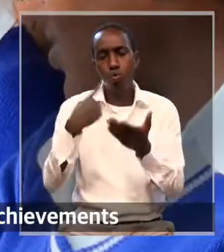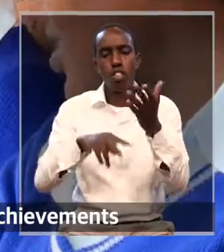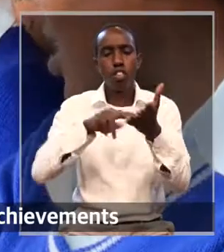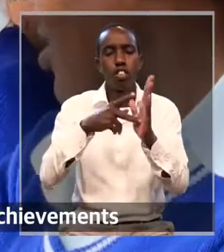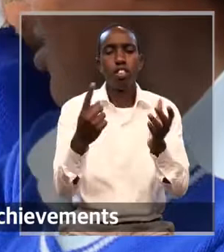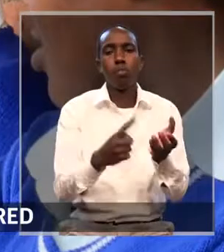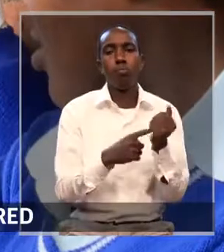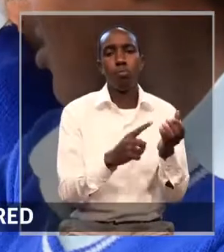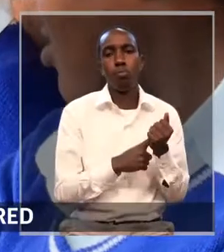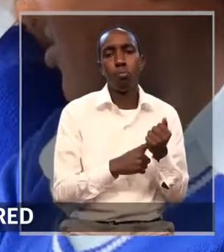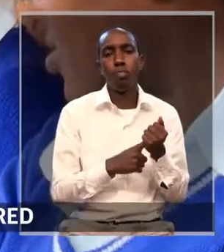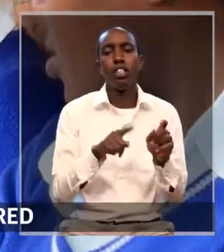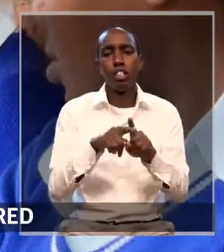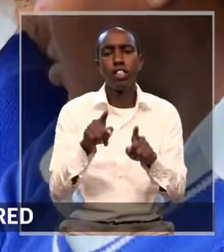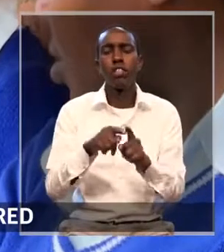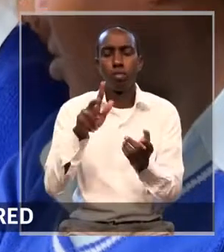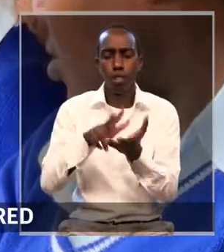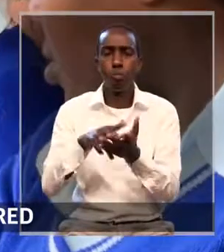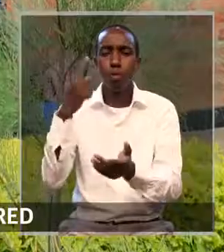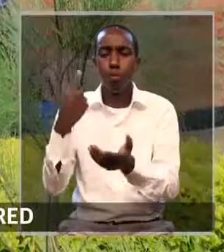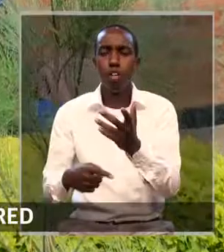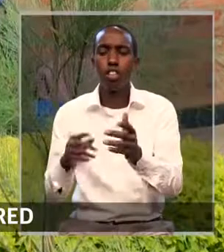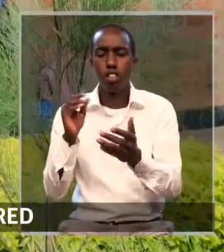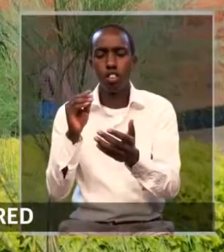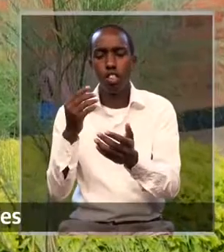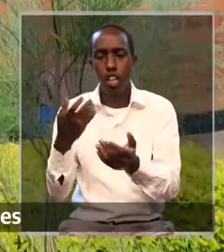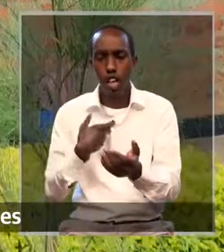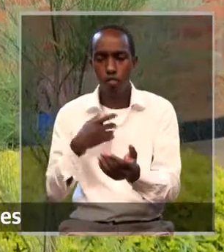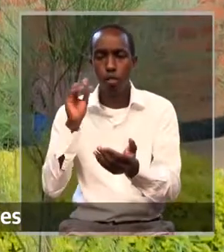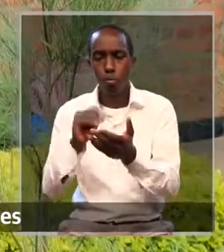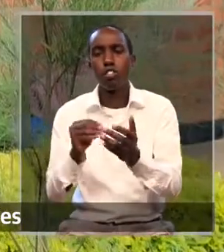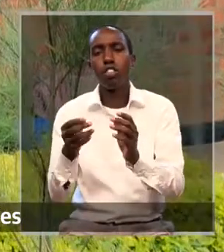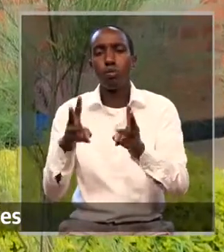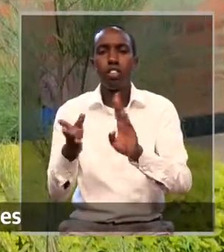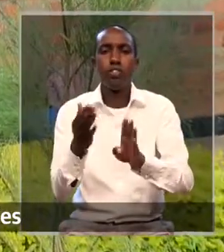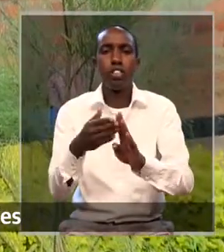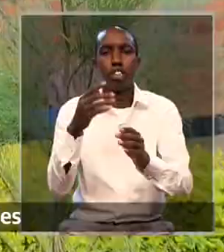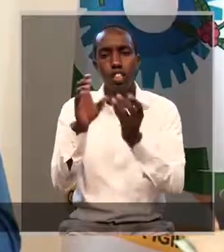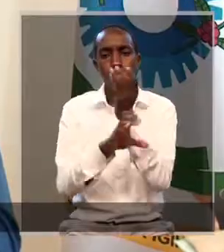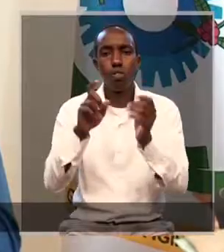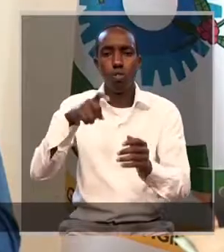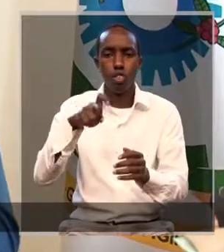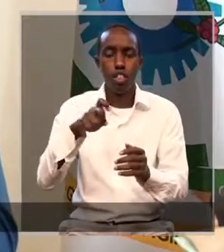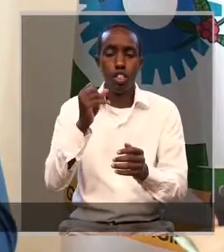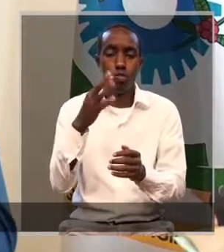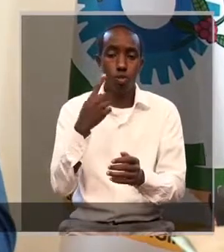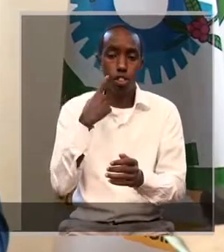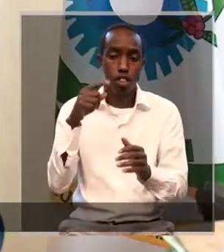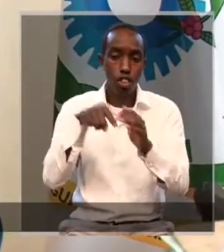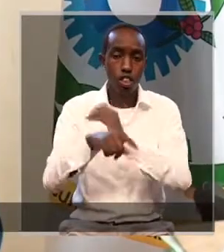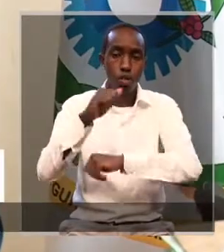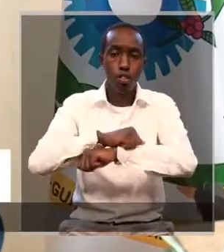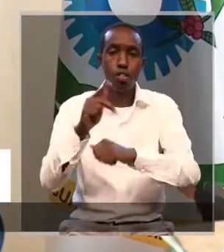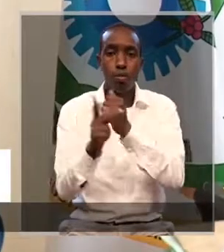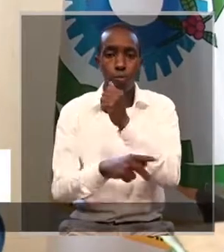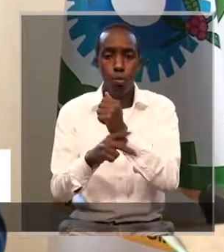wagezeho ikanashimangira ko bimwe muri byo babishyize mu by'ibanze byihutirwa igihugu gikeneye. Iyo rero ugiye mu mashuri abanza